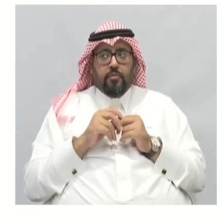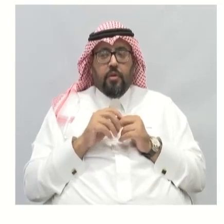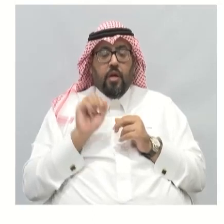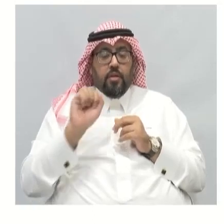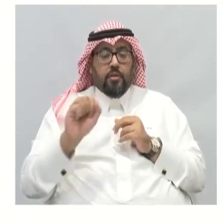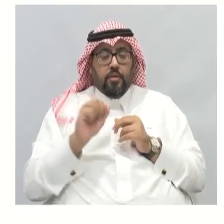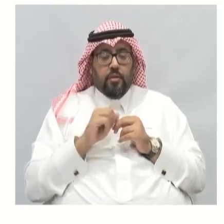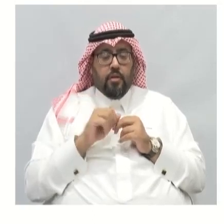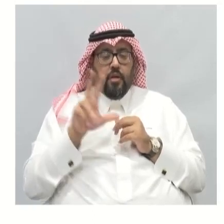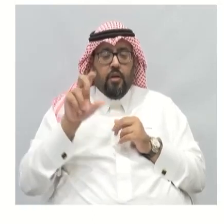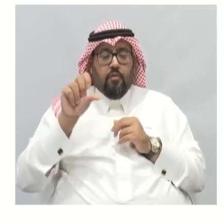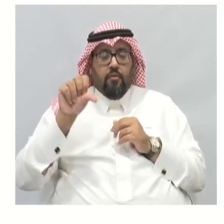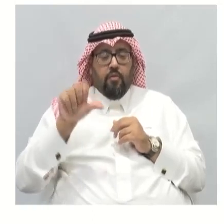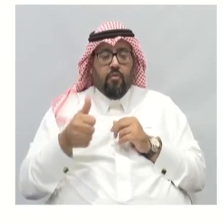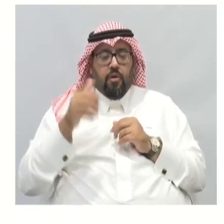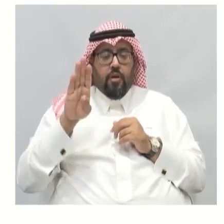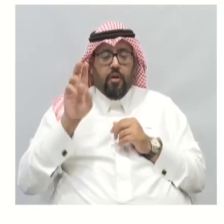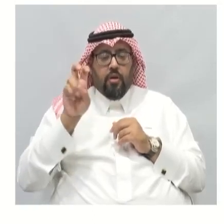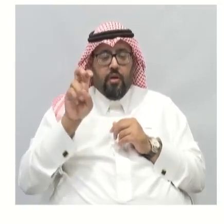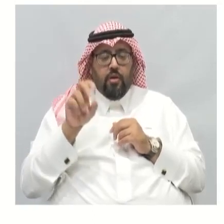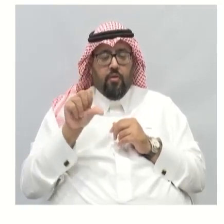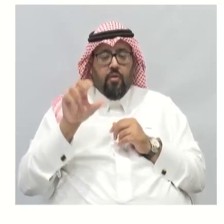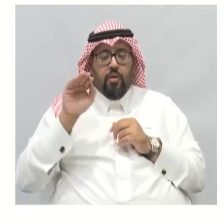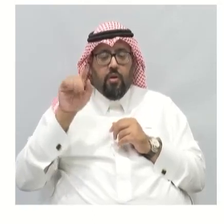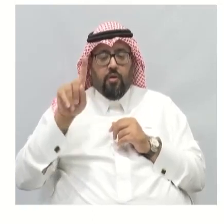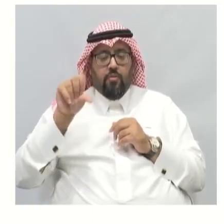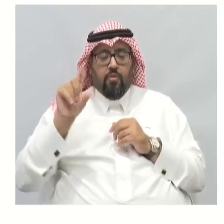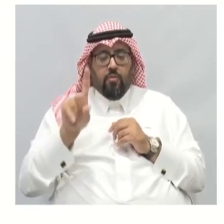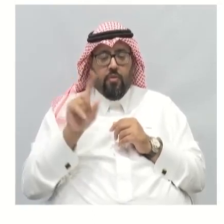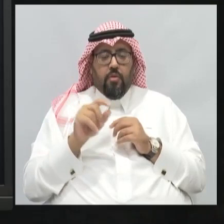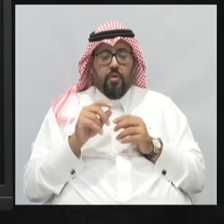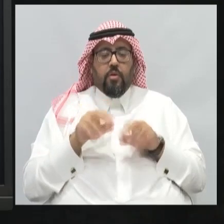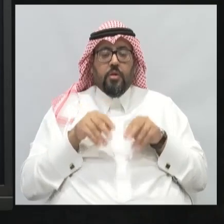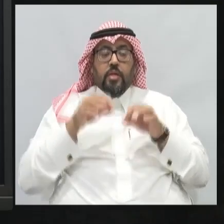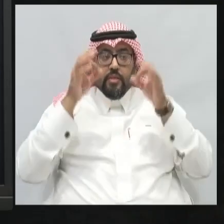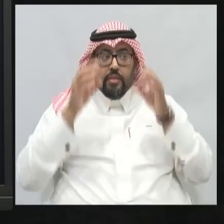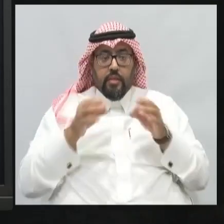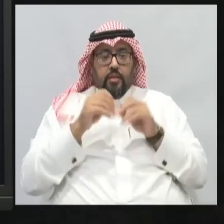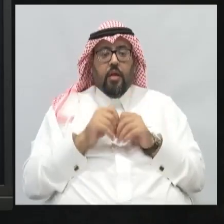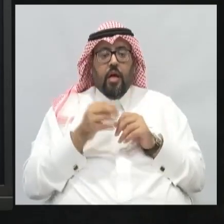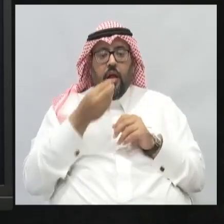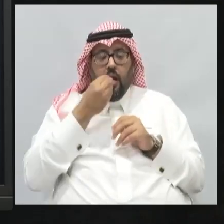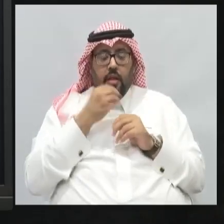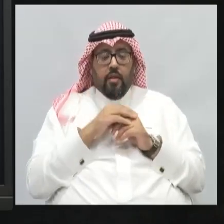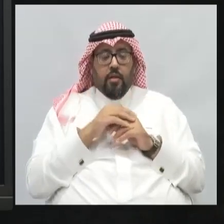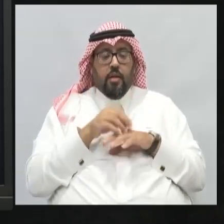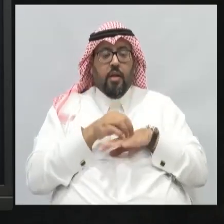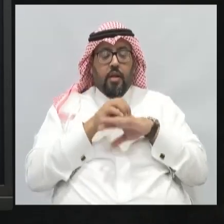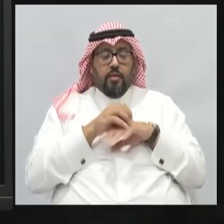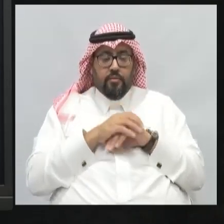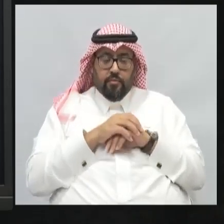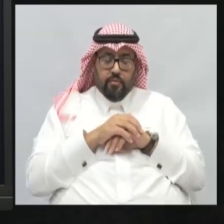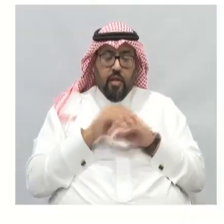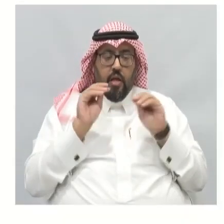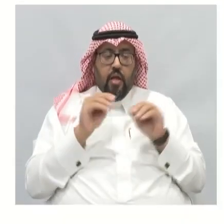وخصوصا الفواكه والحبوب التي هي مصدر رئيسي لغذاء البشر